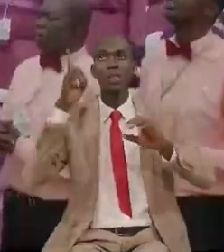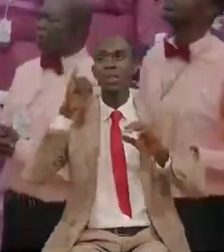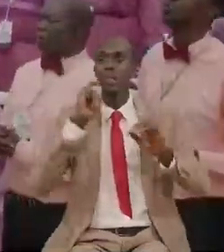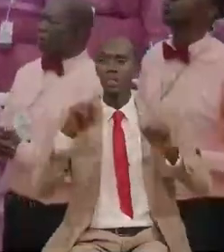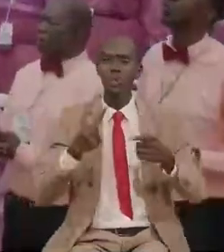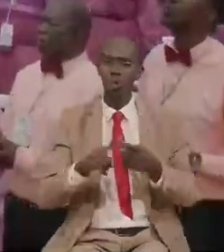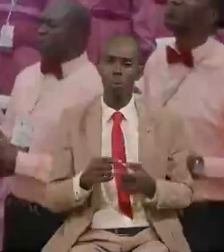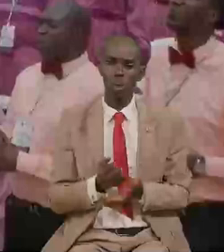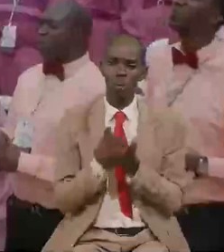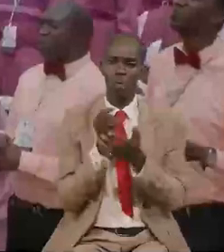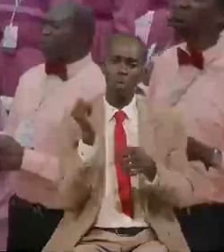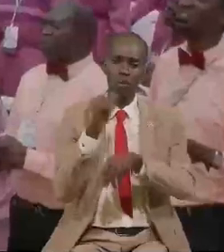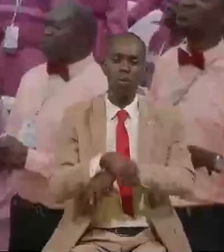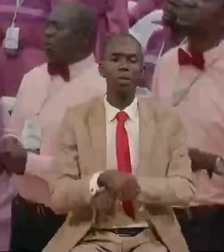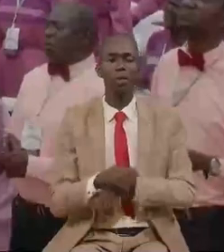vaincre.